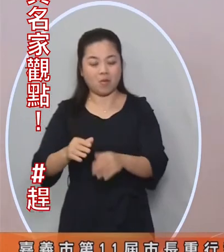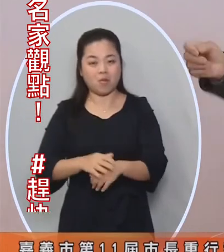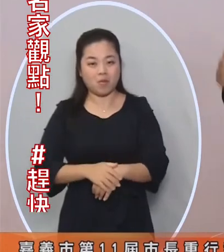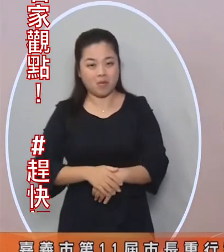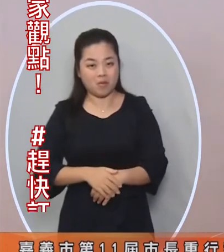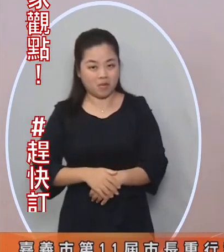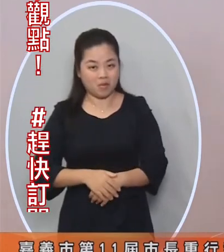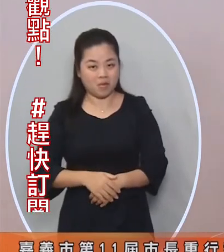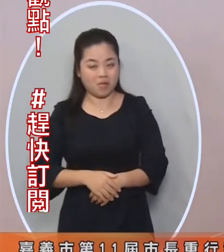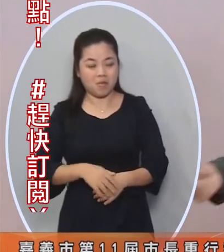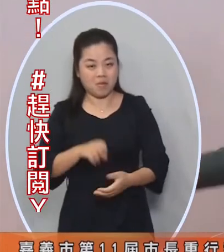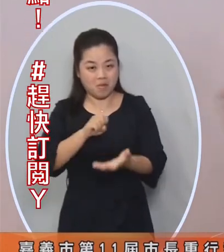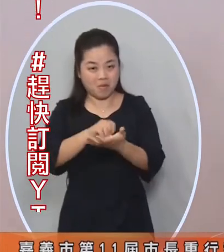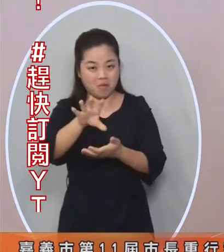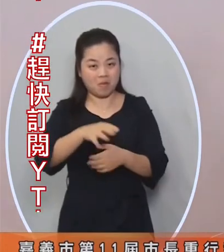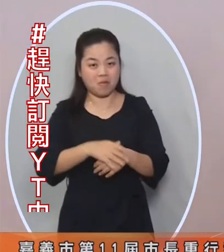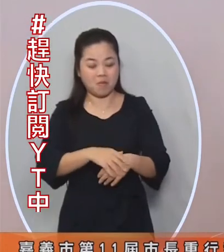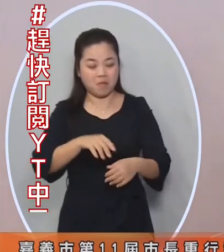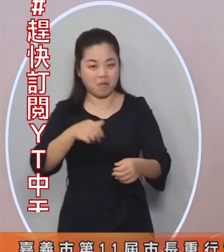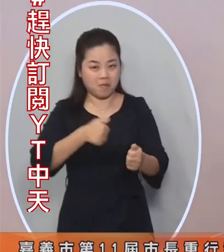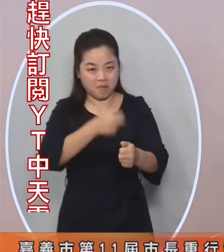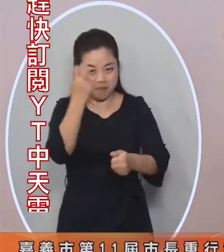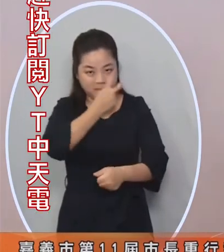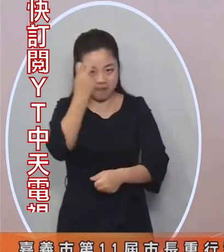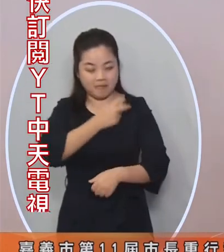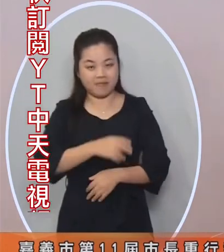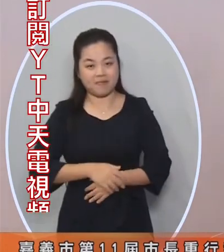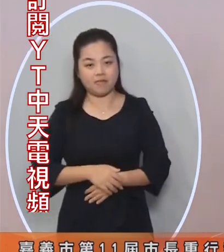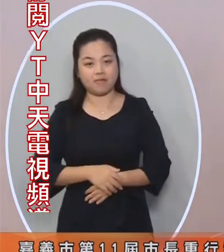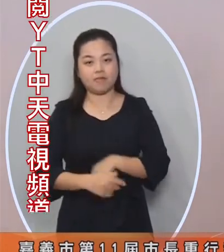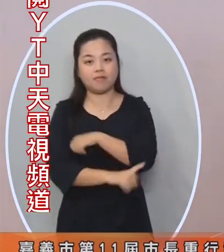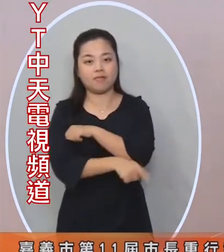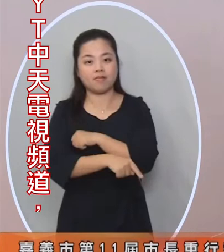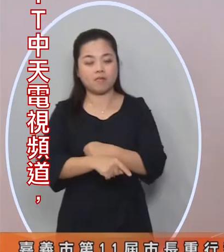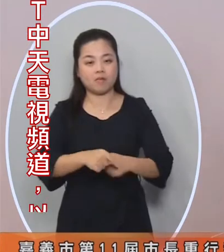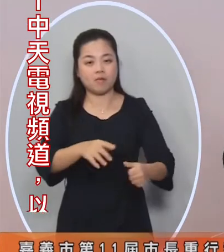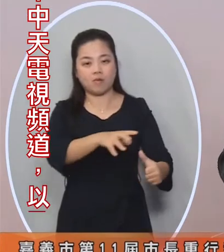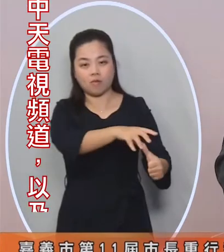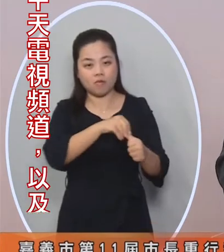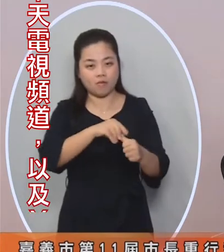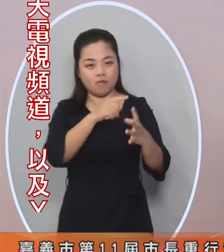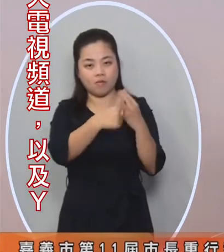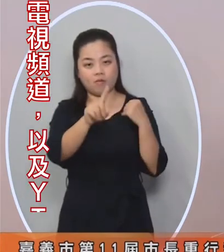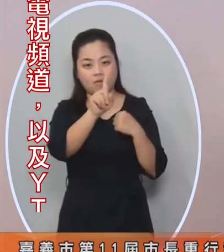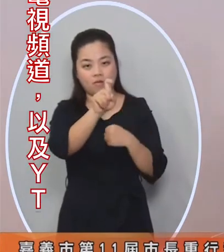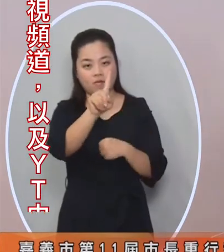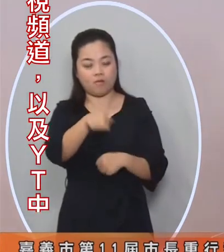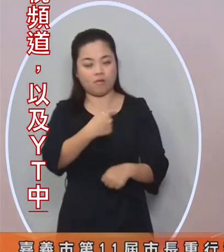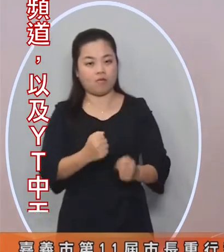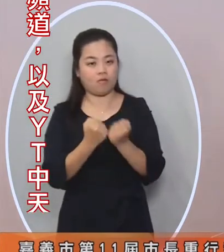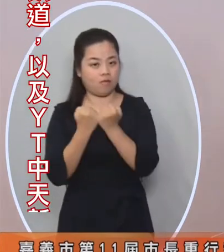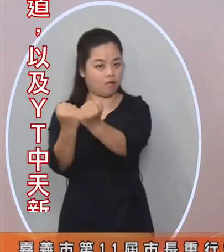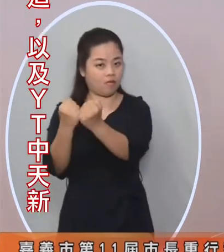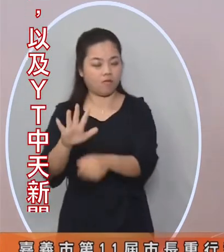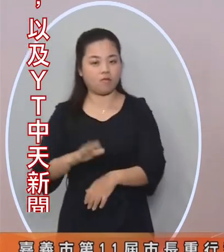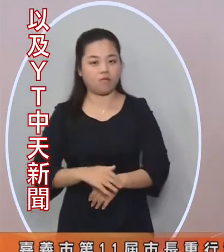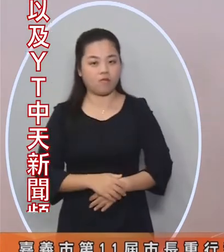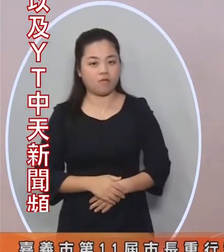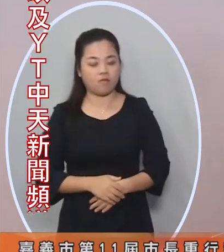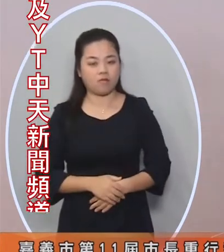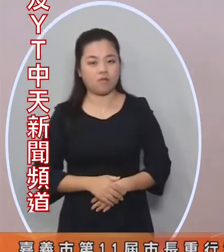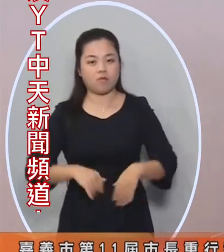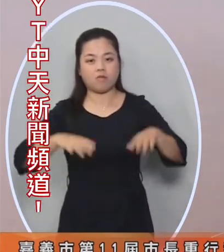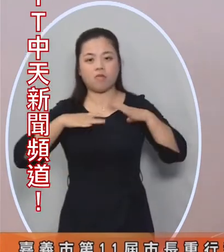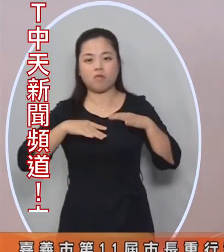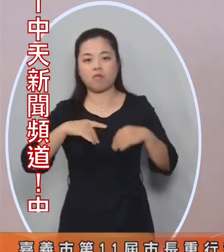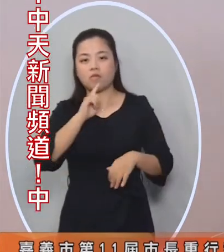调查组调查组甲报告来调查啊，讲结果啊，廿十日来去关啊！啊，结果遐长官哦，